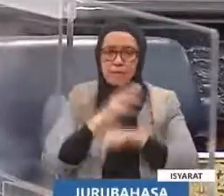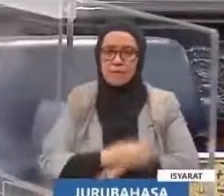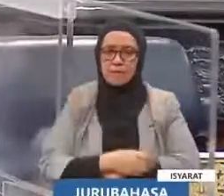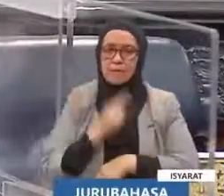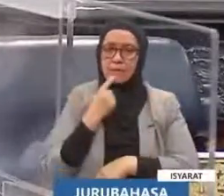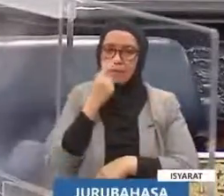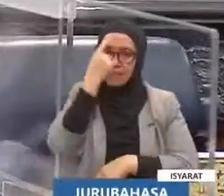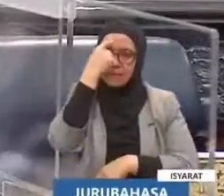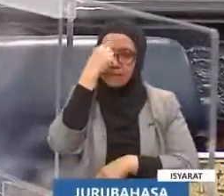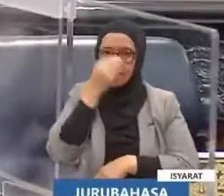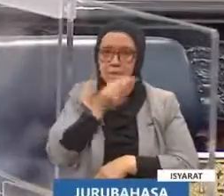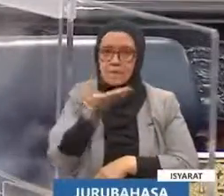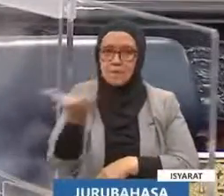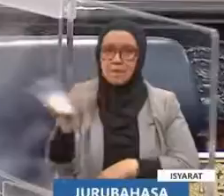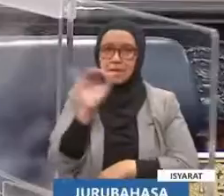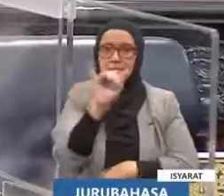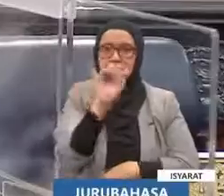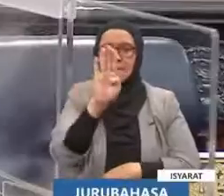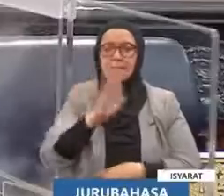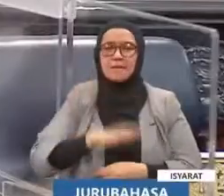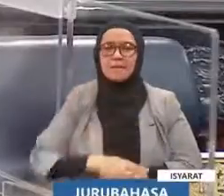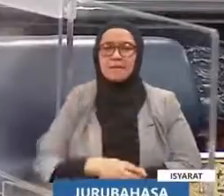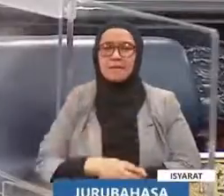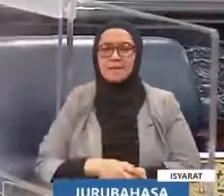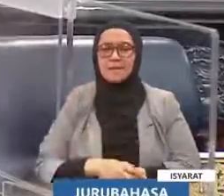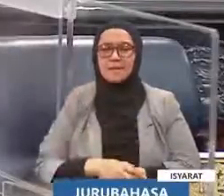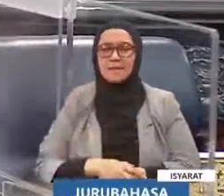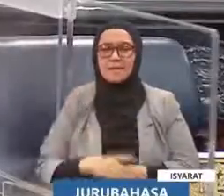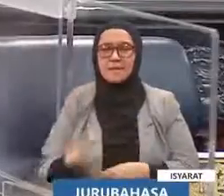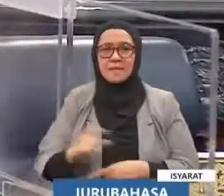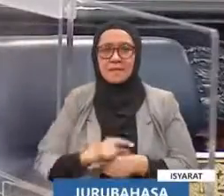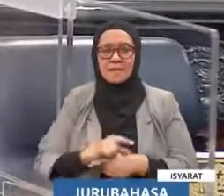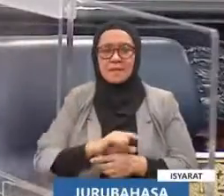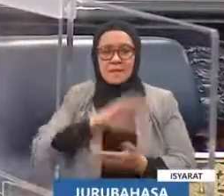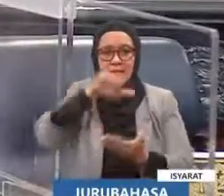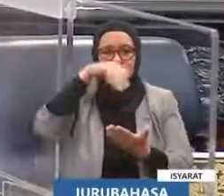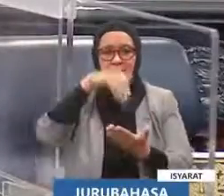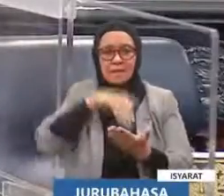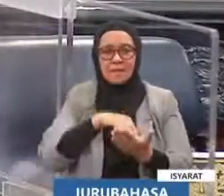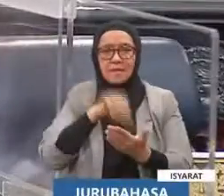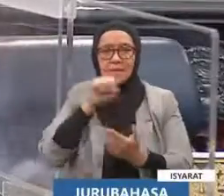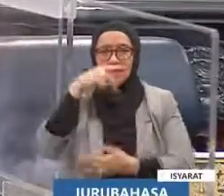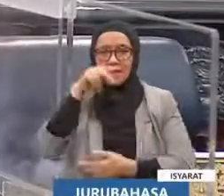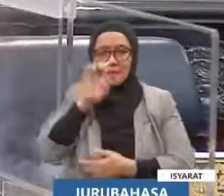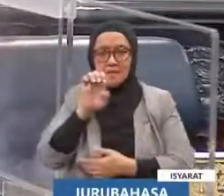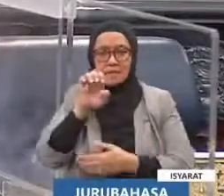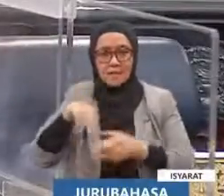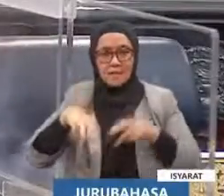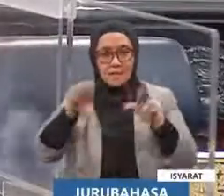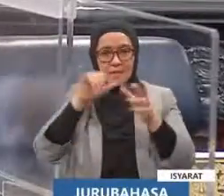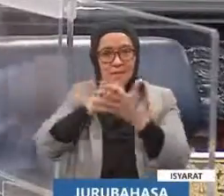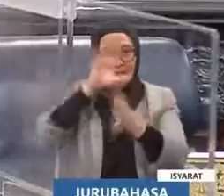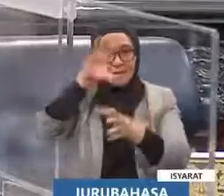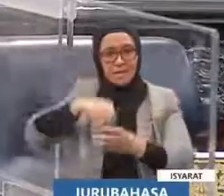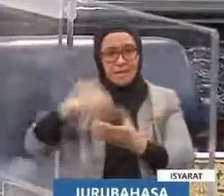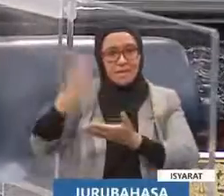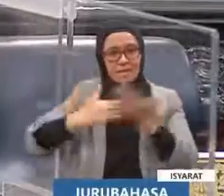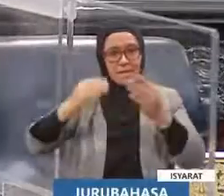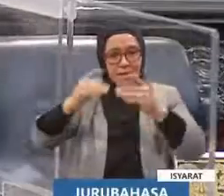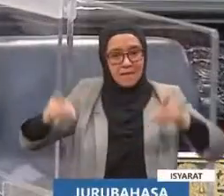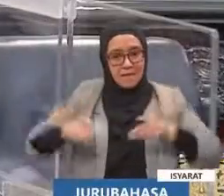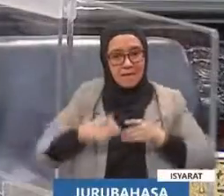Untuk makluman ahli yang berhormat, Central Spine Road yang terlibat di daerah Raub adalah